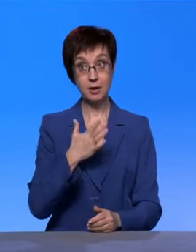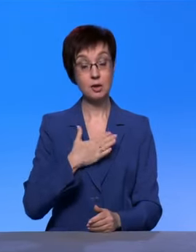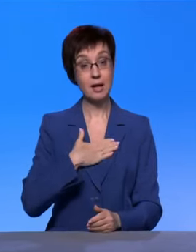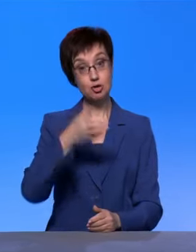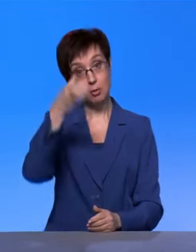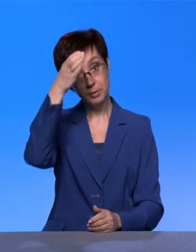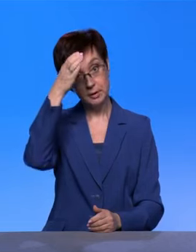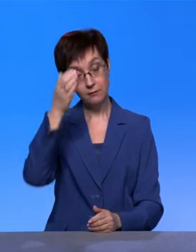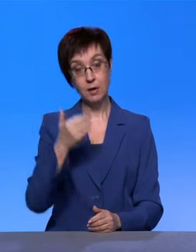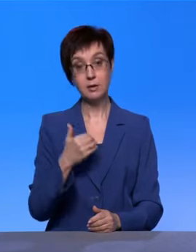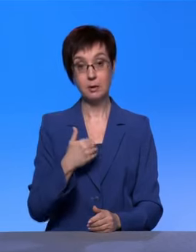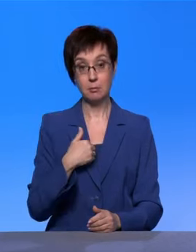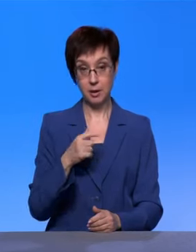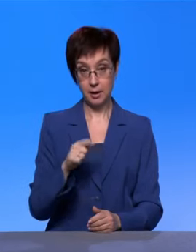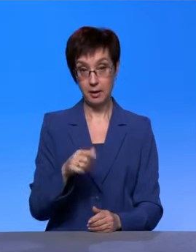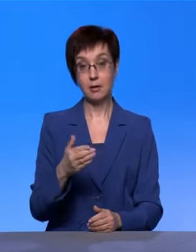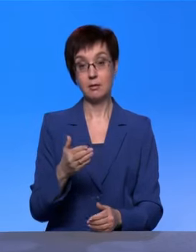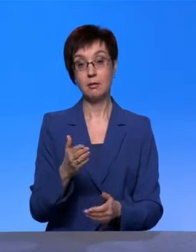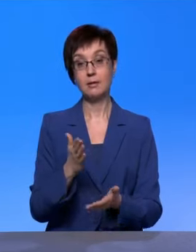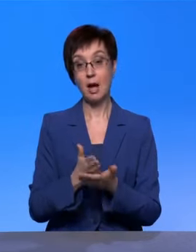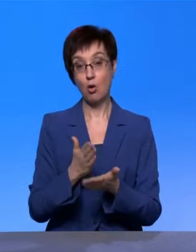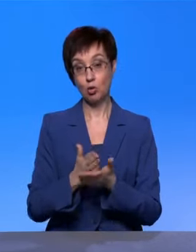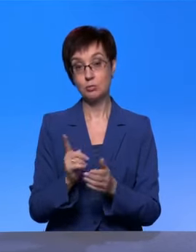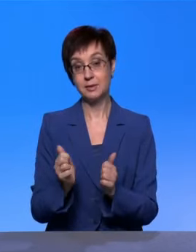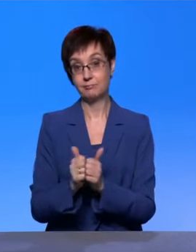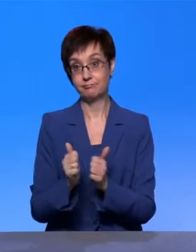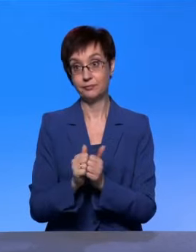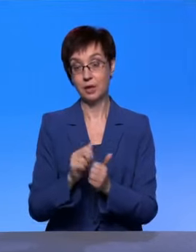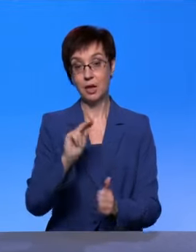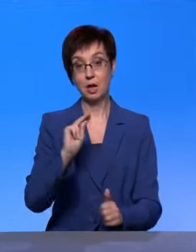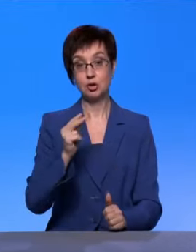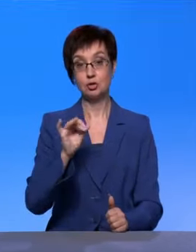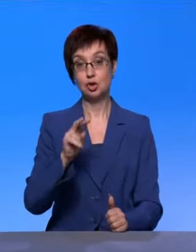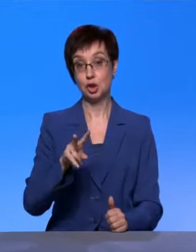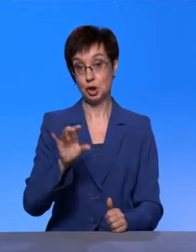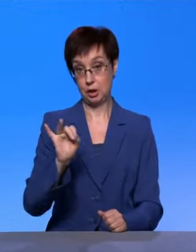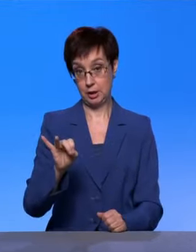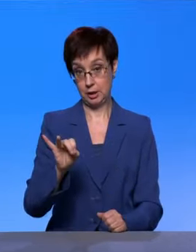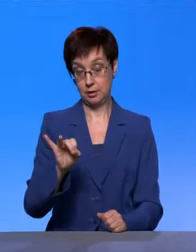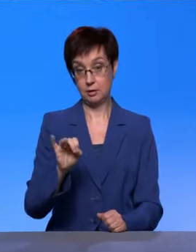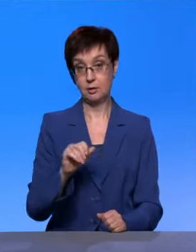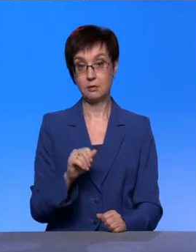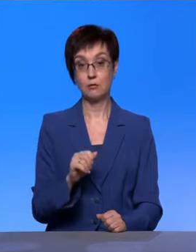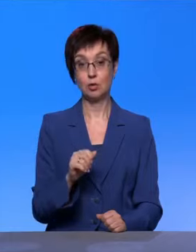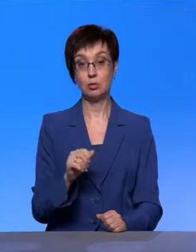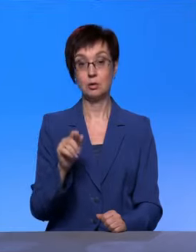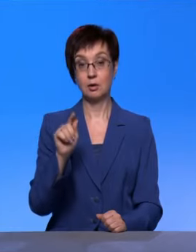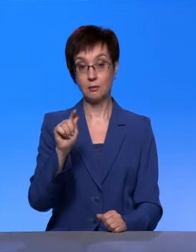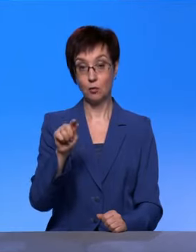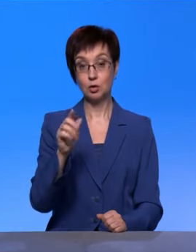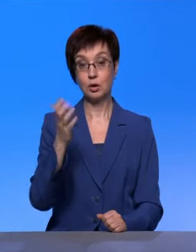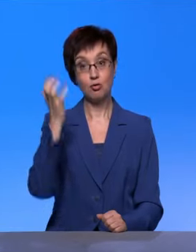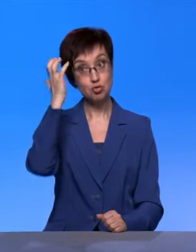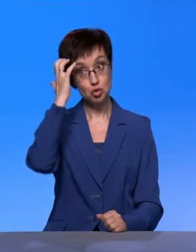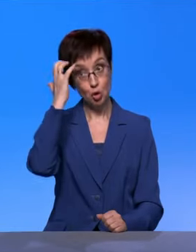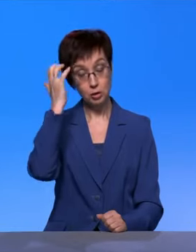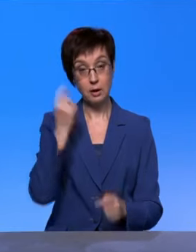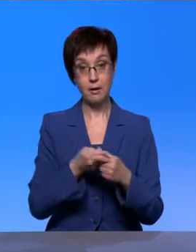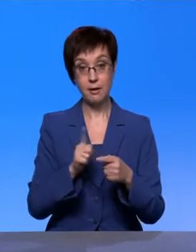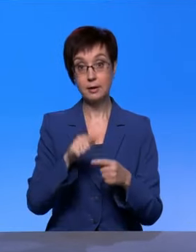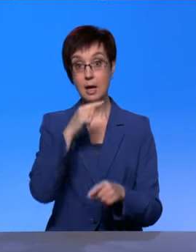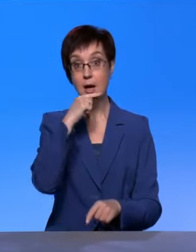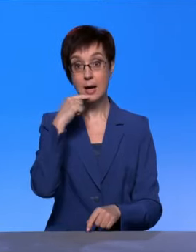районе Чили. Вот здесь диаграмма черная вверх, это наша Россия. А вот то, что внутри, это остальной мир, но это